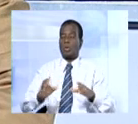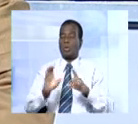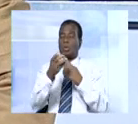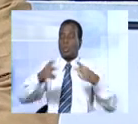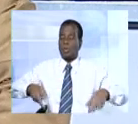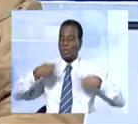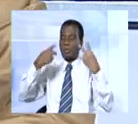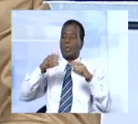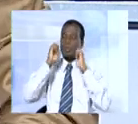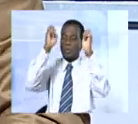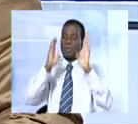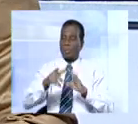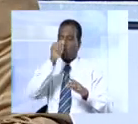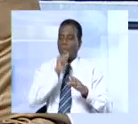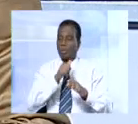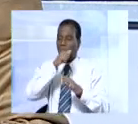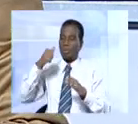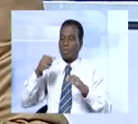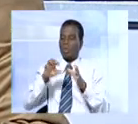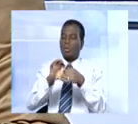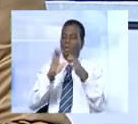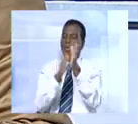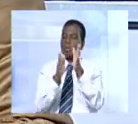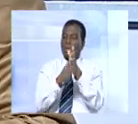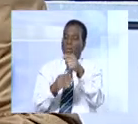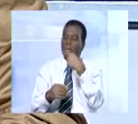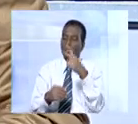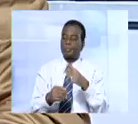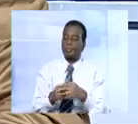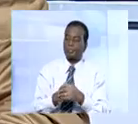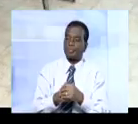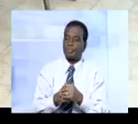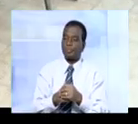du privé de Côte d'Ivoire. Et on reste avec Brahima Doumbia de RT Bouaké.